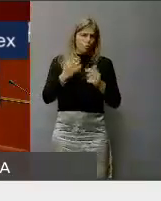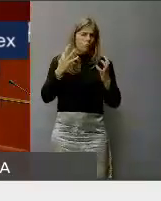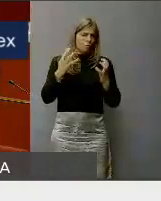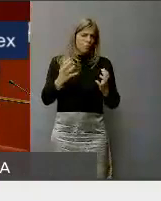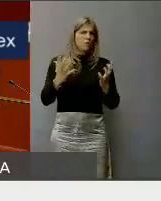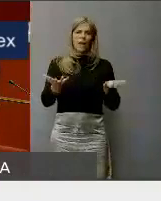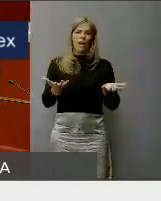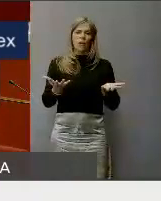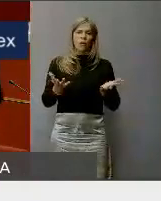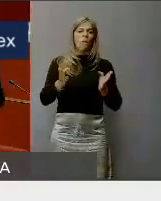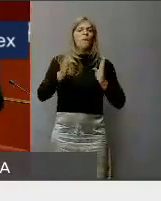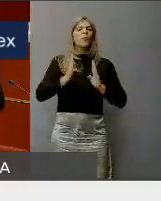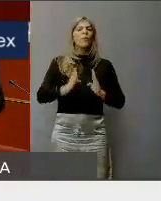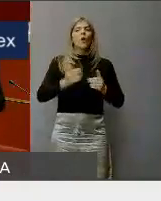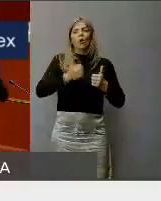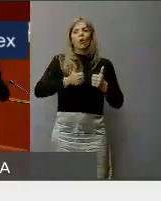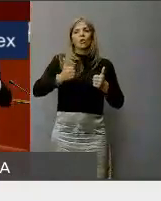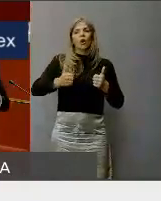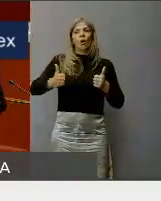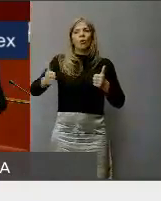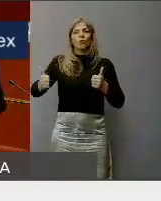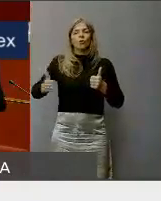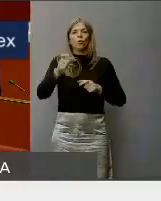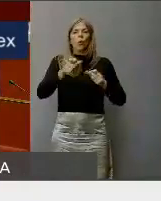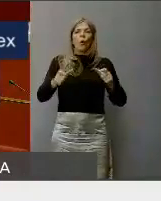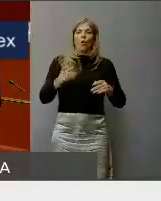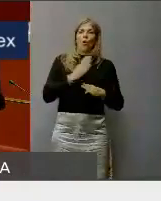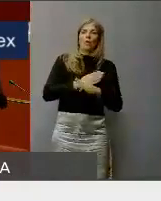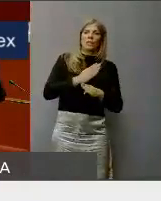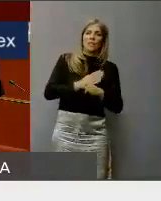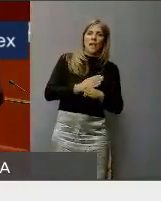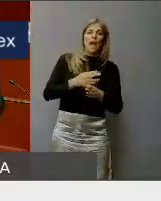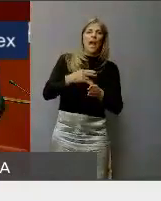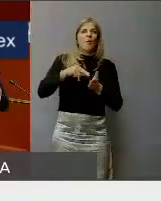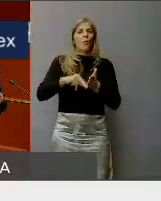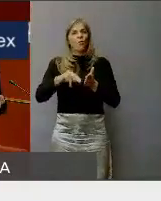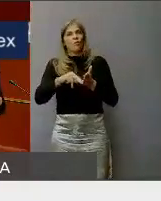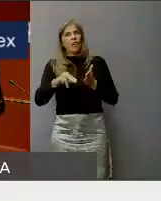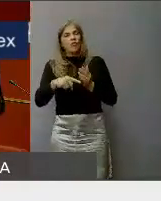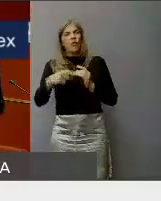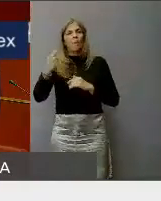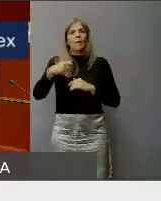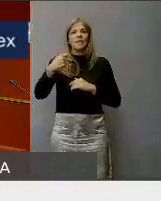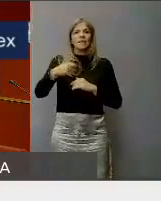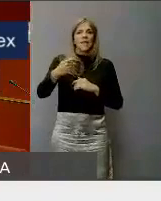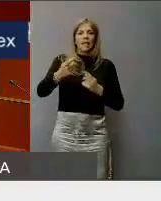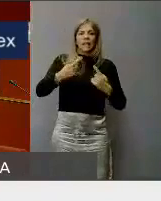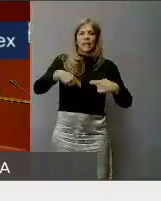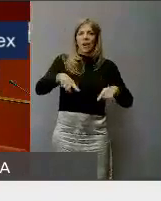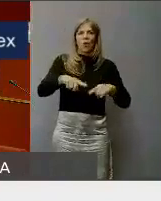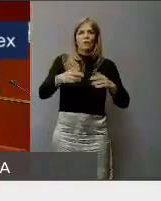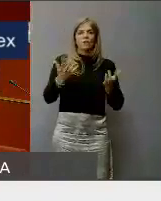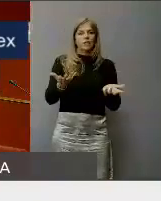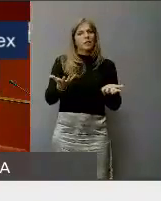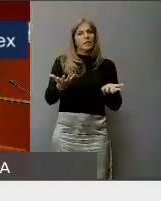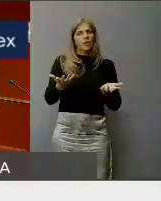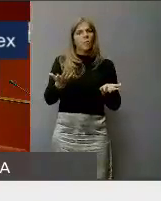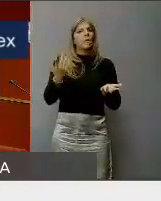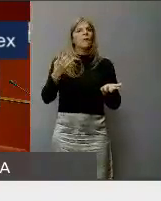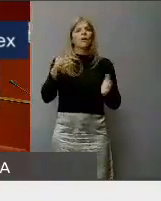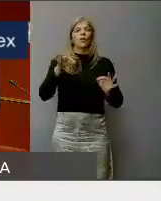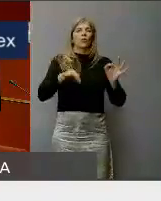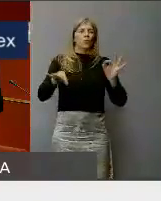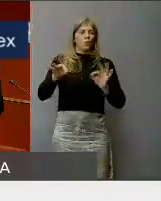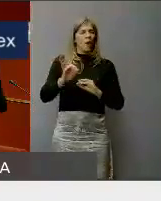ciascuno di noi ciascuno di noi intendo i consiglieri intendo gli uffici intendo il presidente del consiglio perché ecco come dire non è che aprono